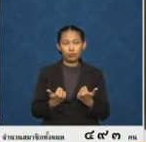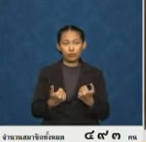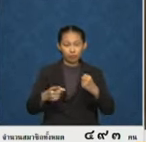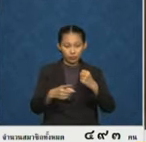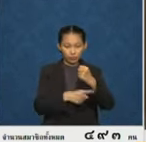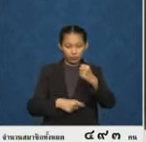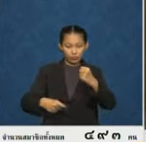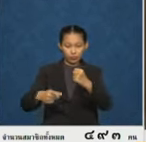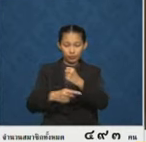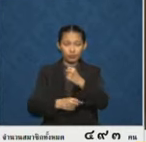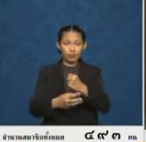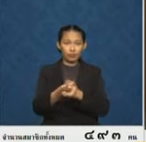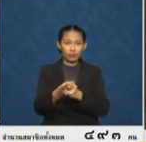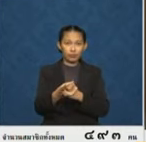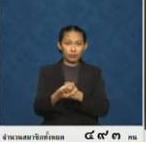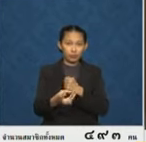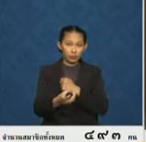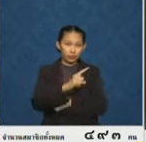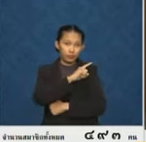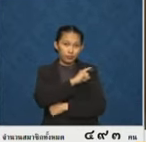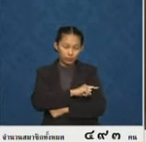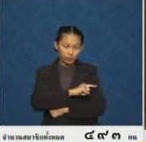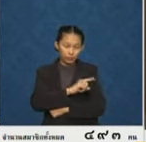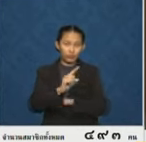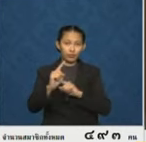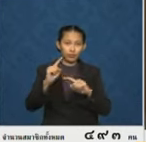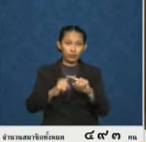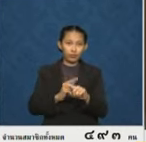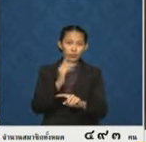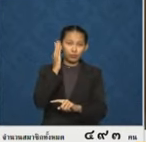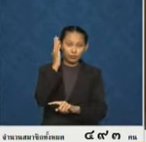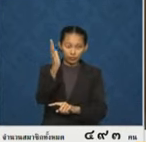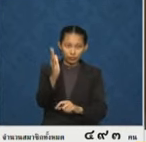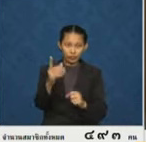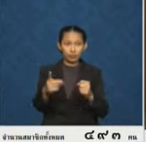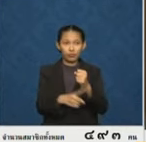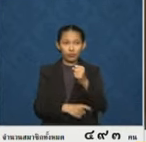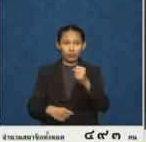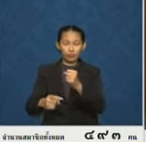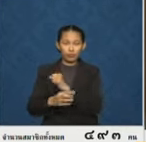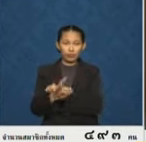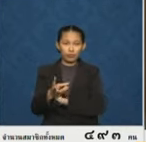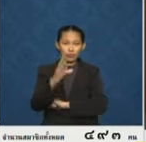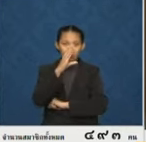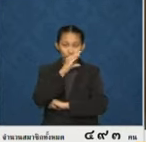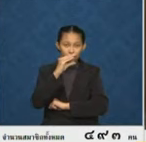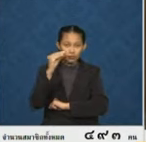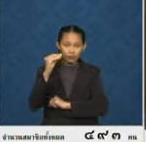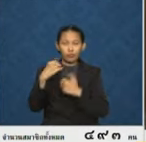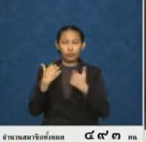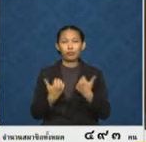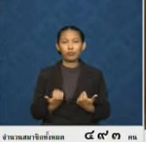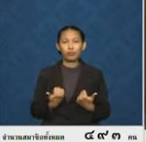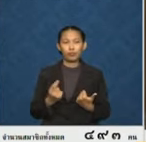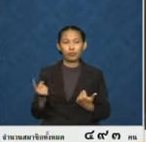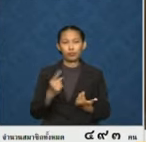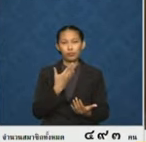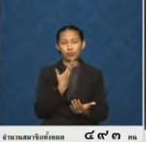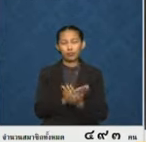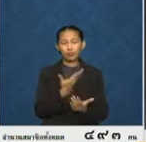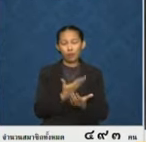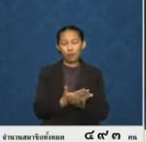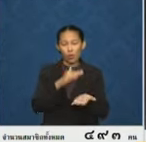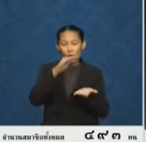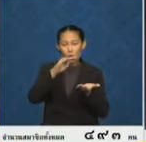เกี่ยวข้าวนาปีคือข้าวขาวอีกเดือนหน้าจะเป็นฤดูเก็บเกี่ยวข้าวหอมมะลิซึ่งขณะนี้ราคาได้ตก